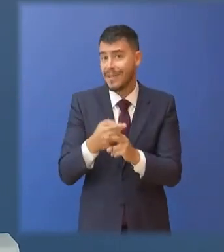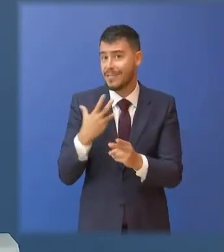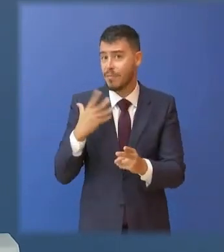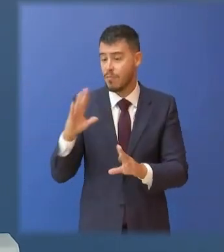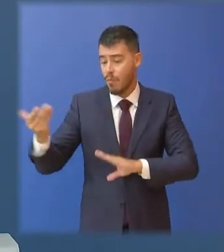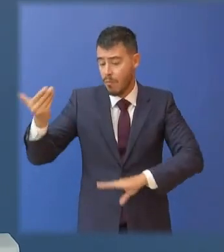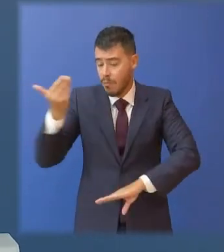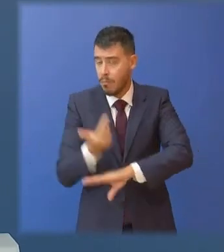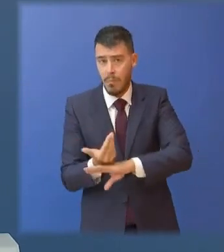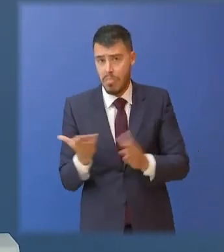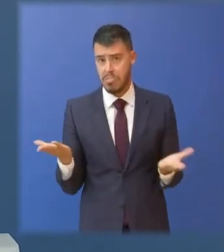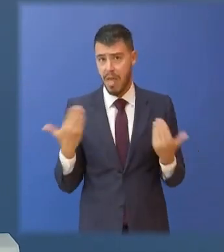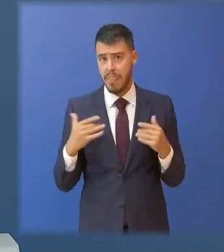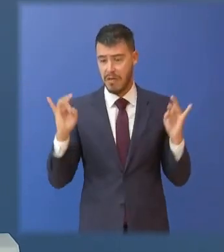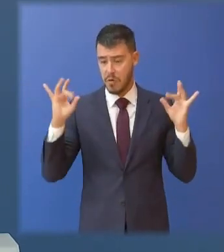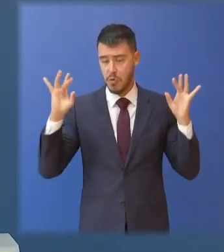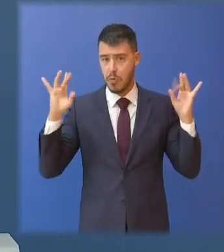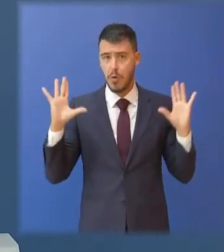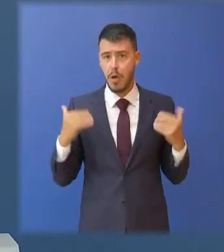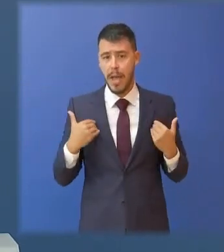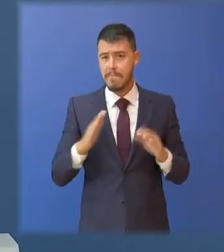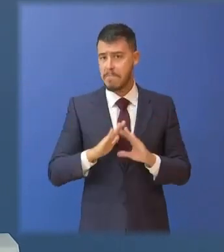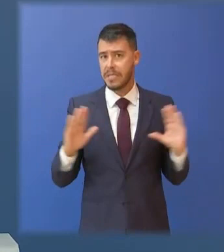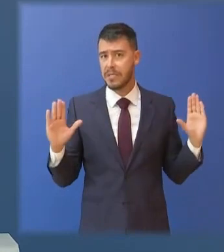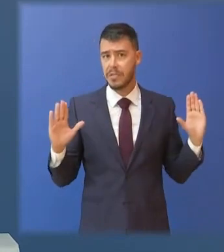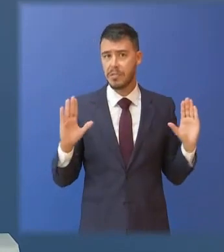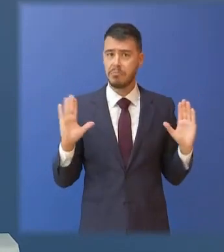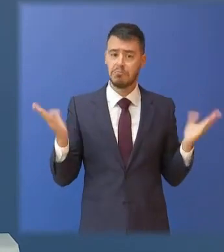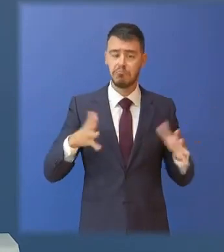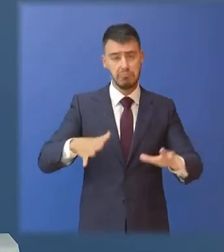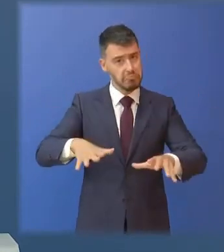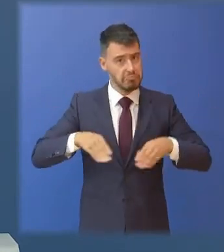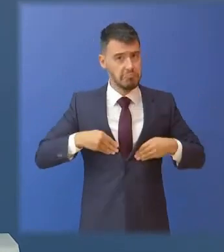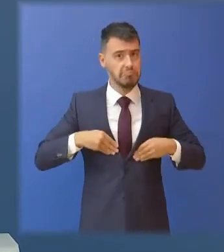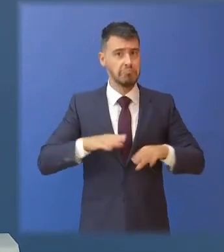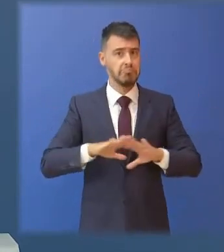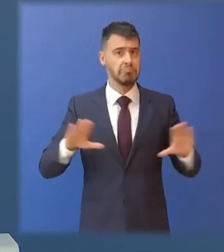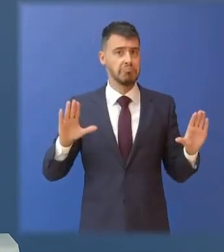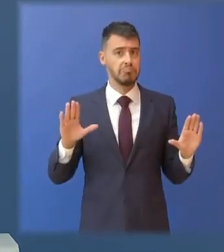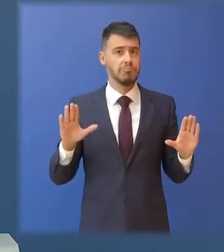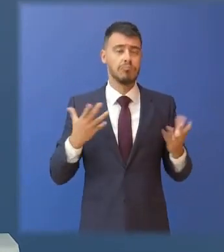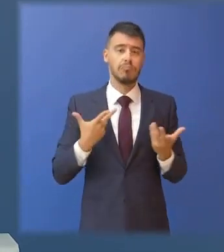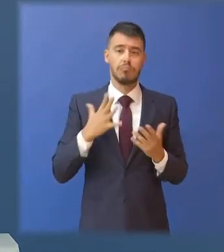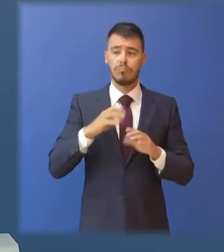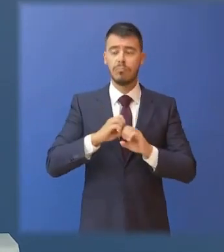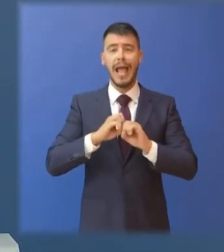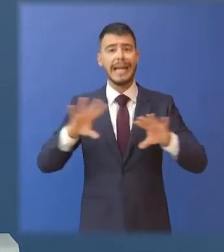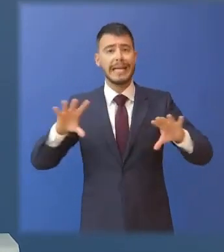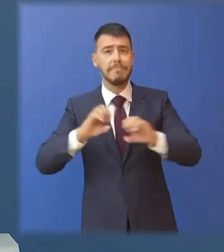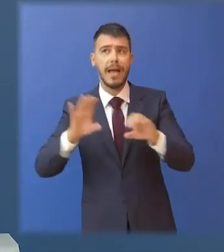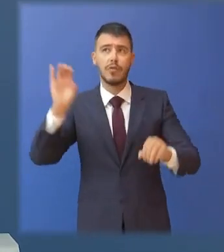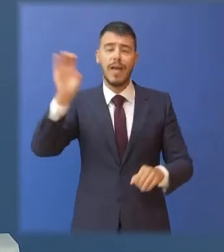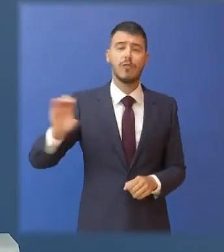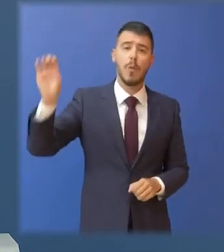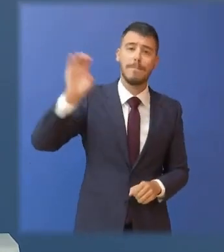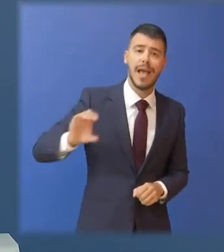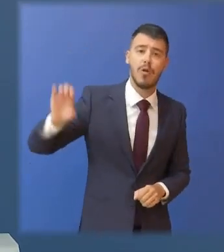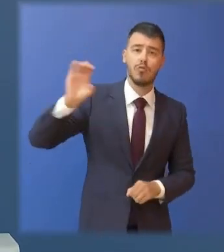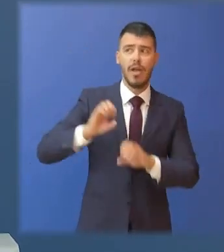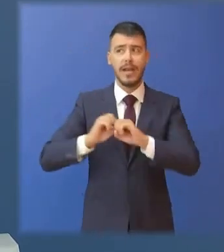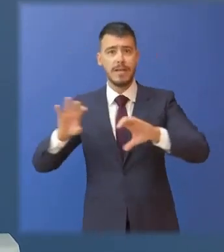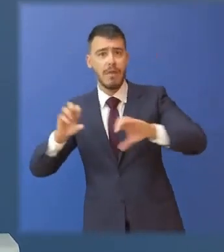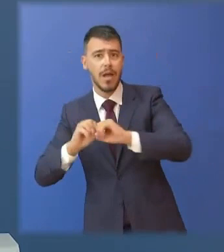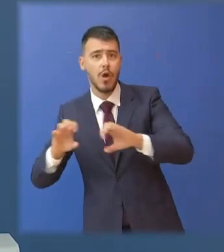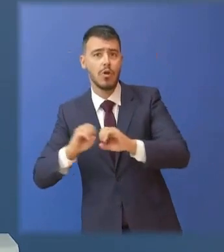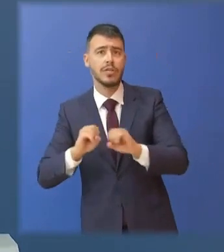έχει αρνηθεί ποτέ το να συνδράμει στην ενημέρωση αξιωματούχων Ευρωπαίων που ψάχνουν το θέμα των